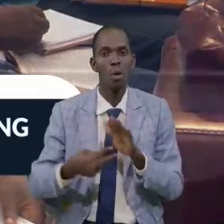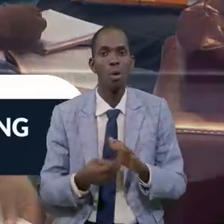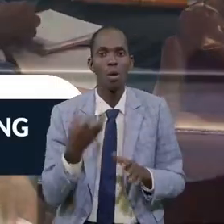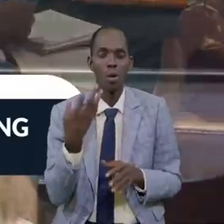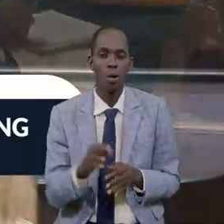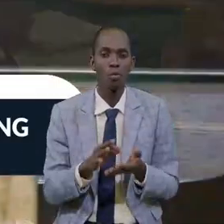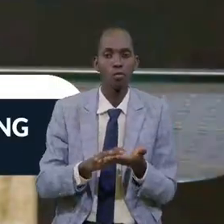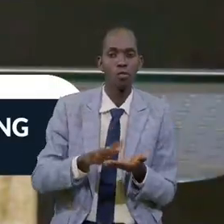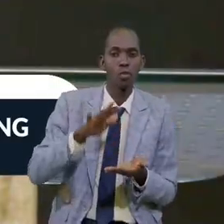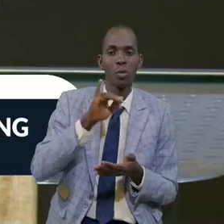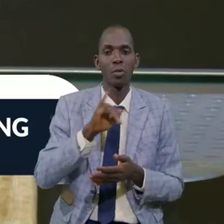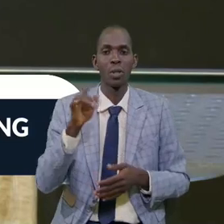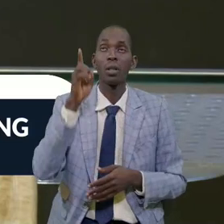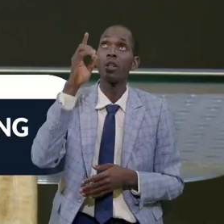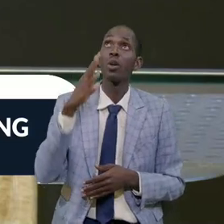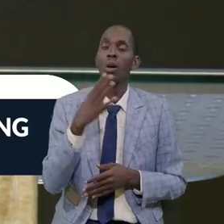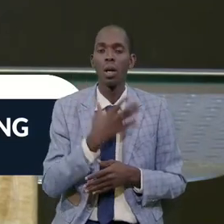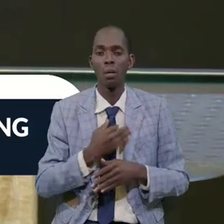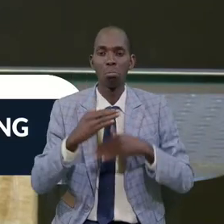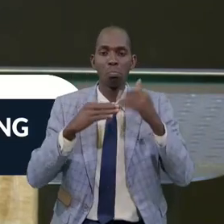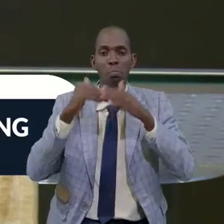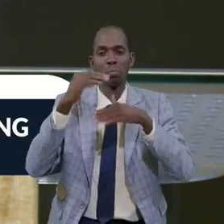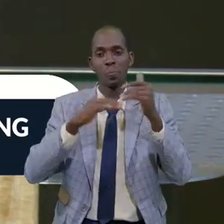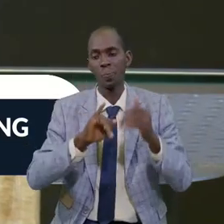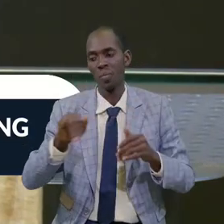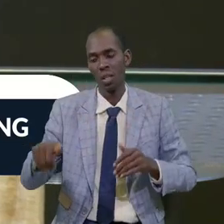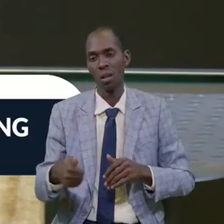l'objectif pratique de glorifier Dieu et édifier